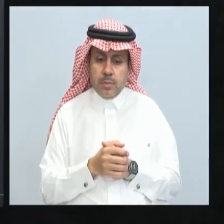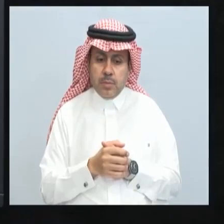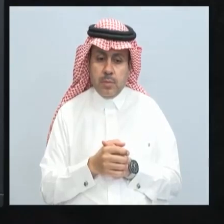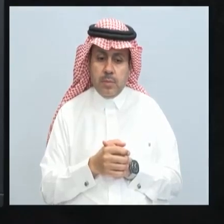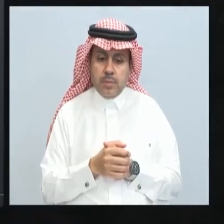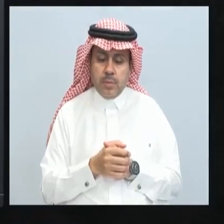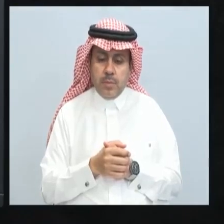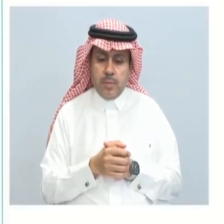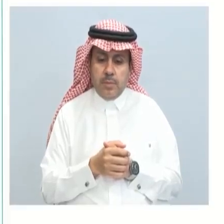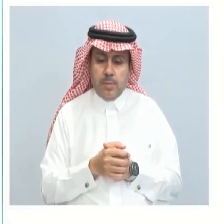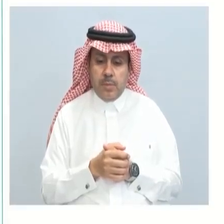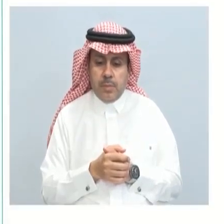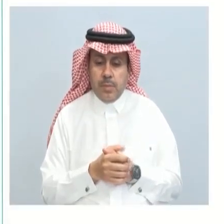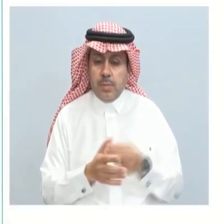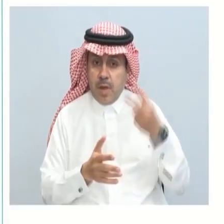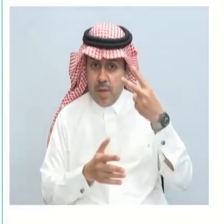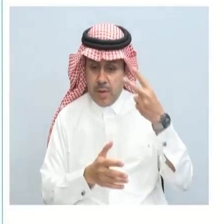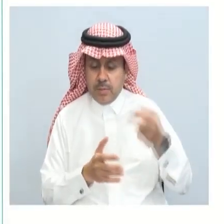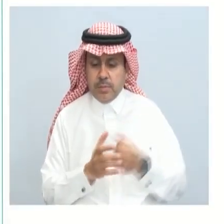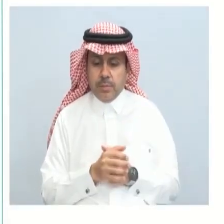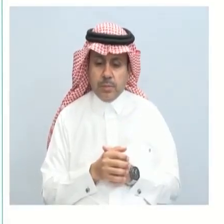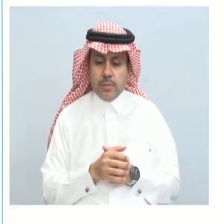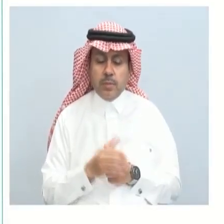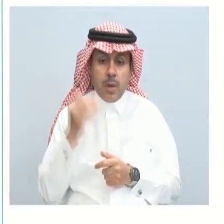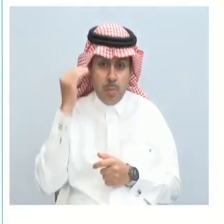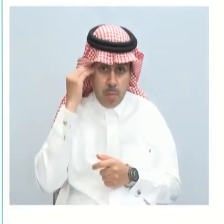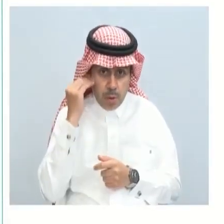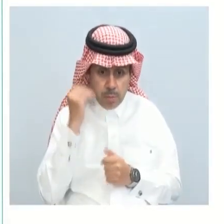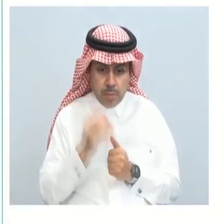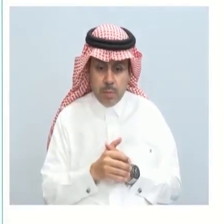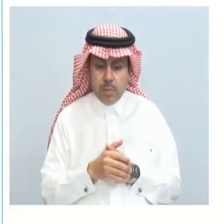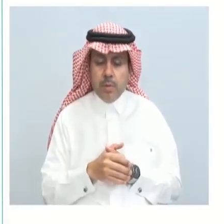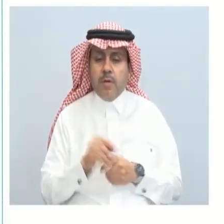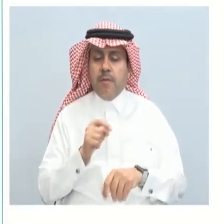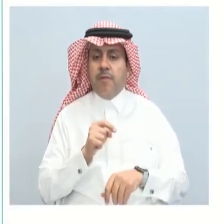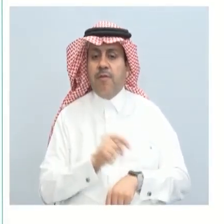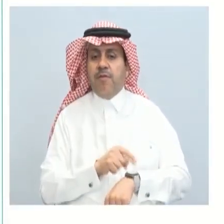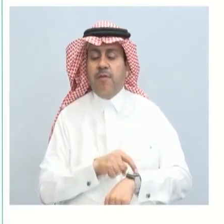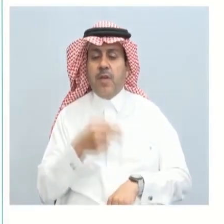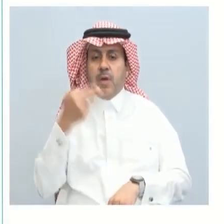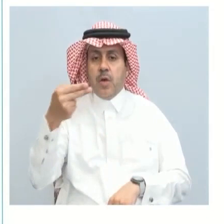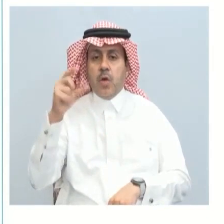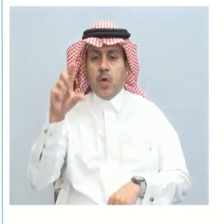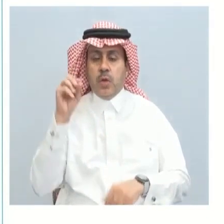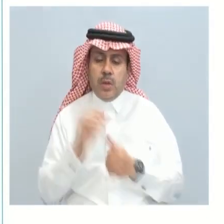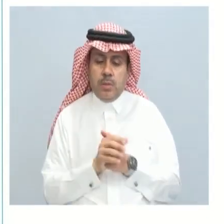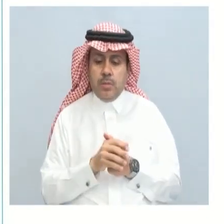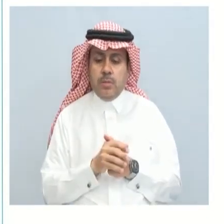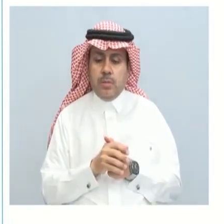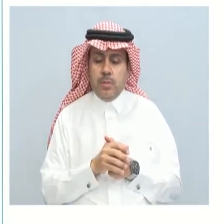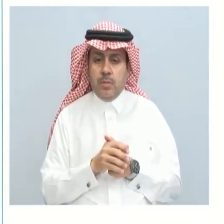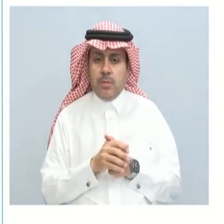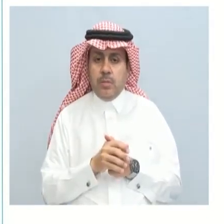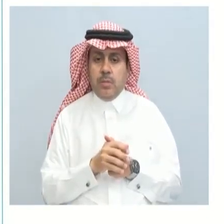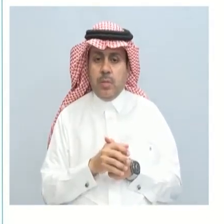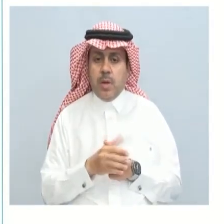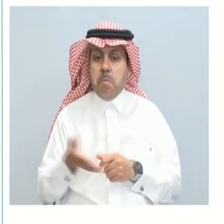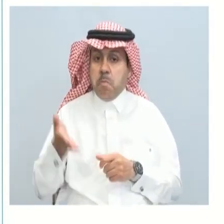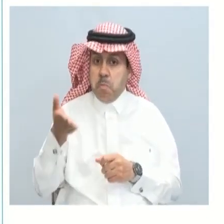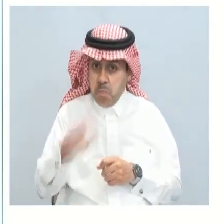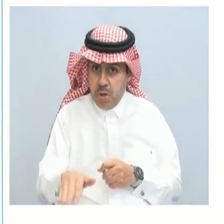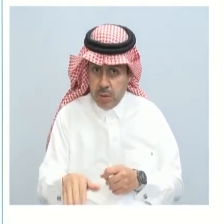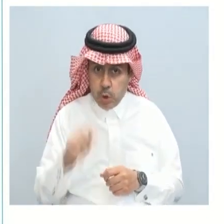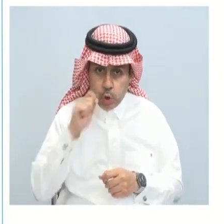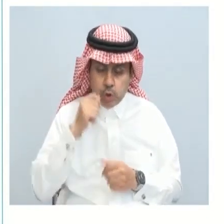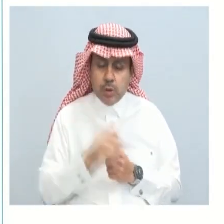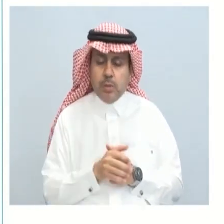الزواج منها ايضا المراه المعتده من زوج اخر فاذا مات الرجل عن